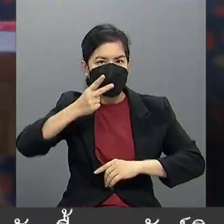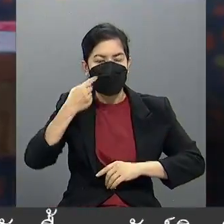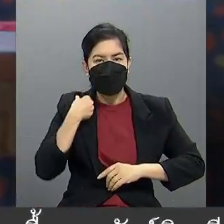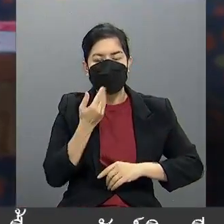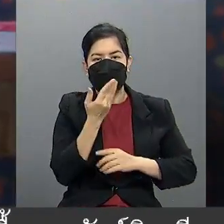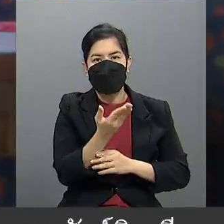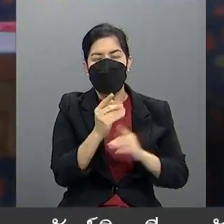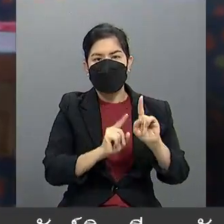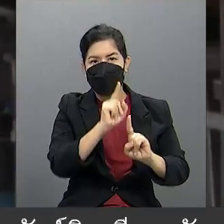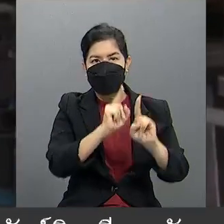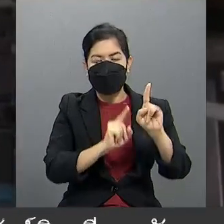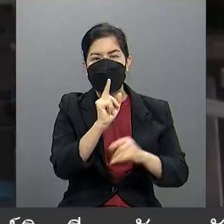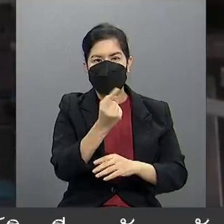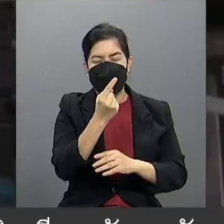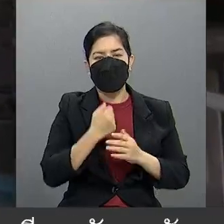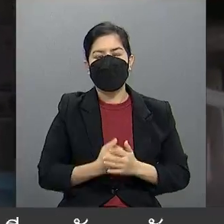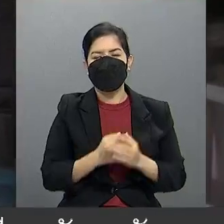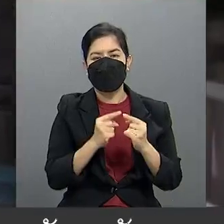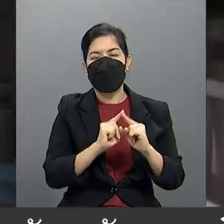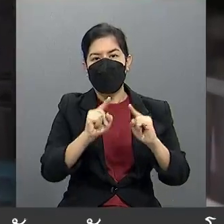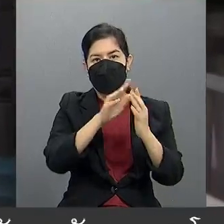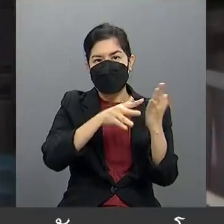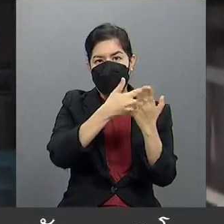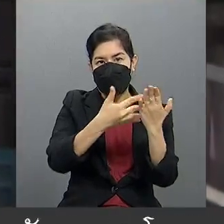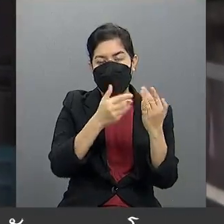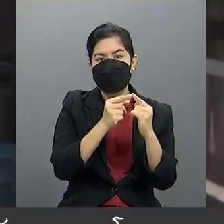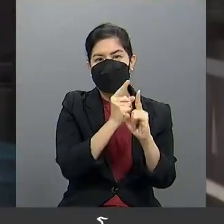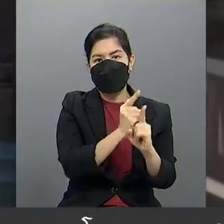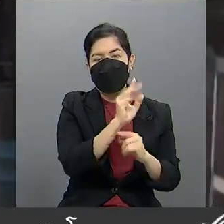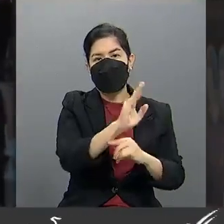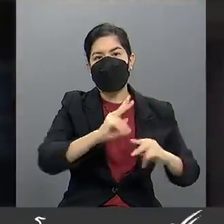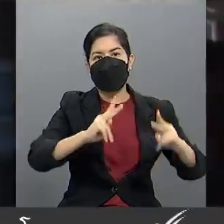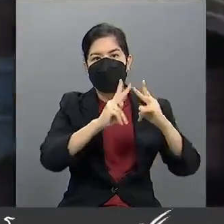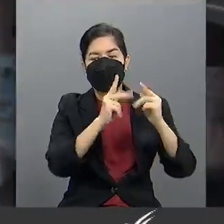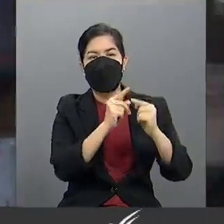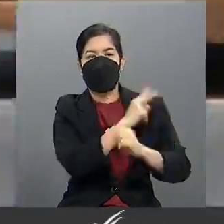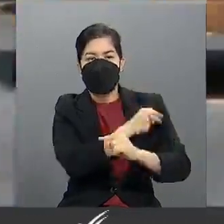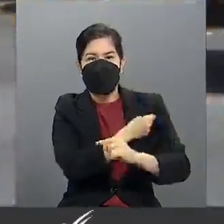พร้อมทั้งยังคงปฏิบัติตามมาตรการของกระทรวงสาธารณสุขอย่างเคร่งครัดค่ะ